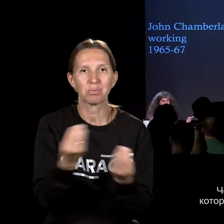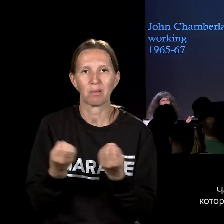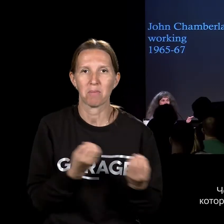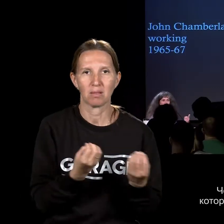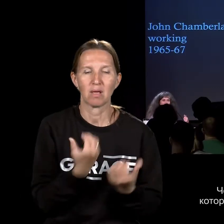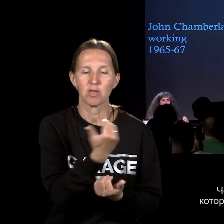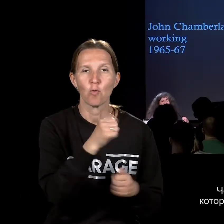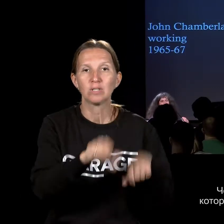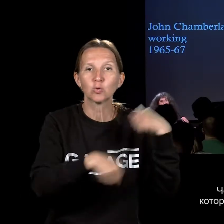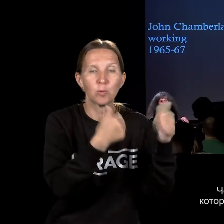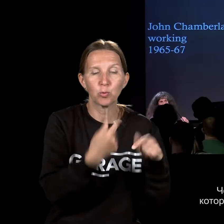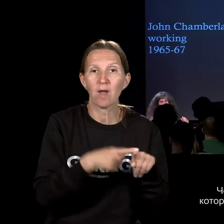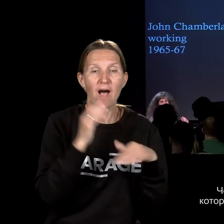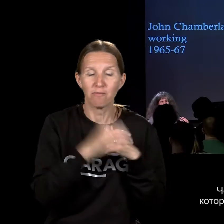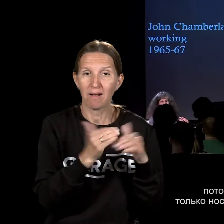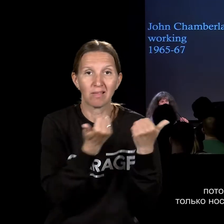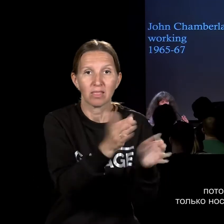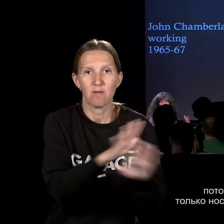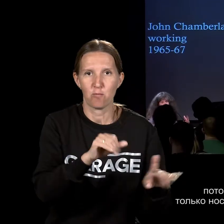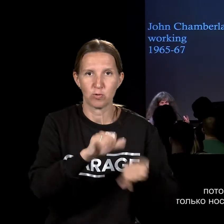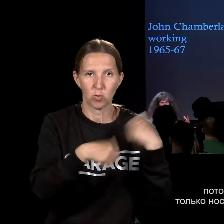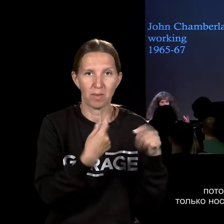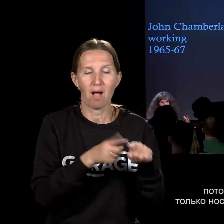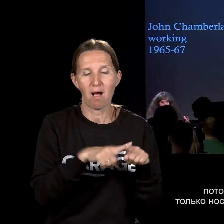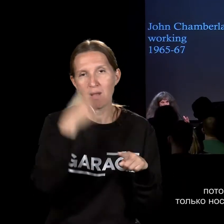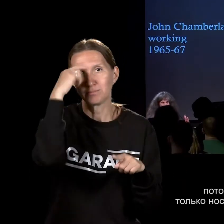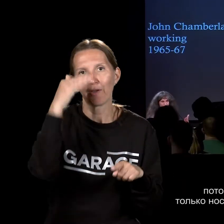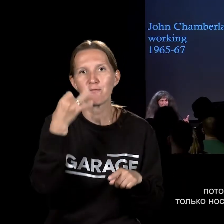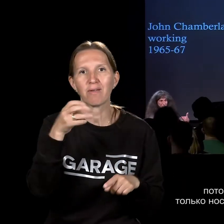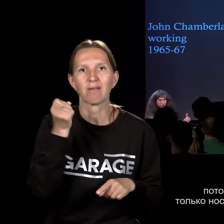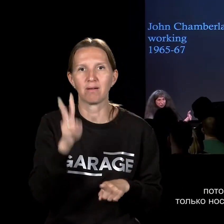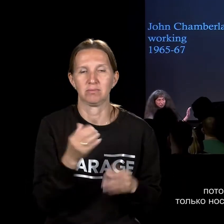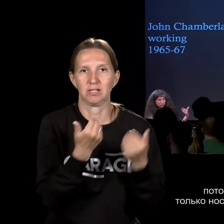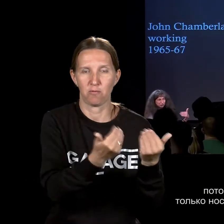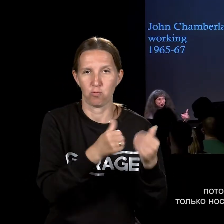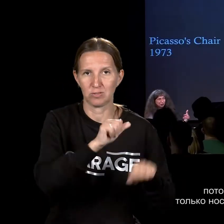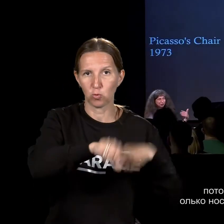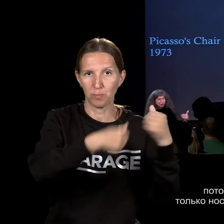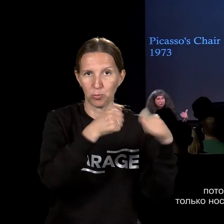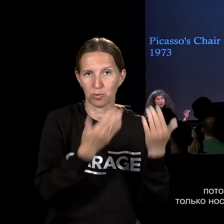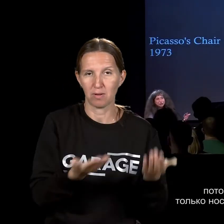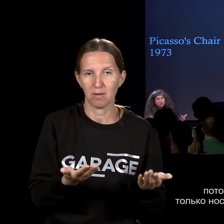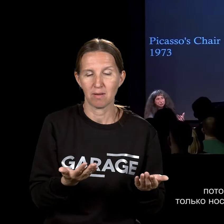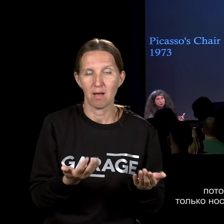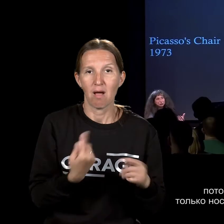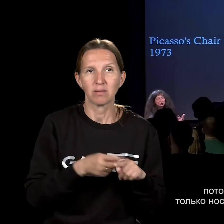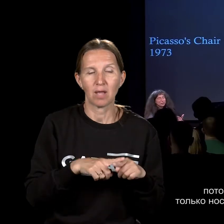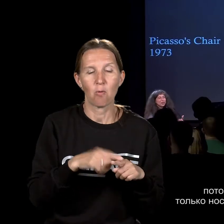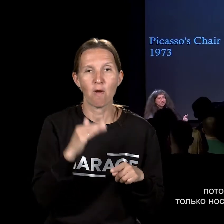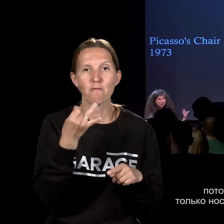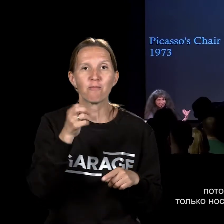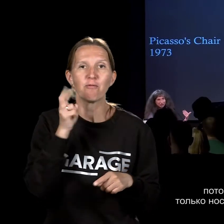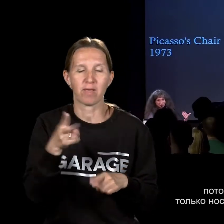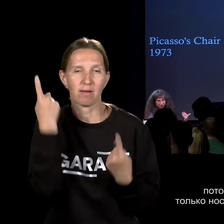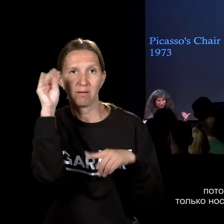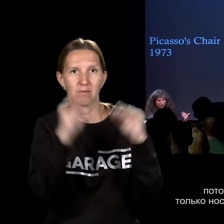определяет его скульптуру, которая не его скульптура, а фейк его скульптура, потому что это мир вот этого вот самого тотального фейка, который живет только